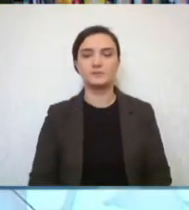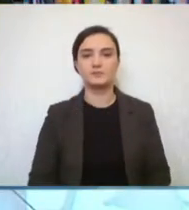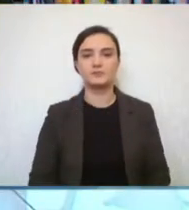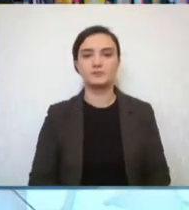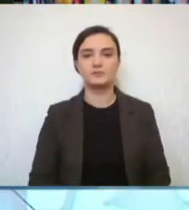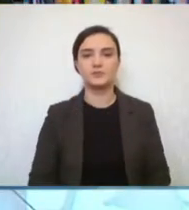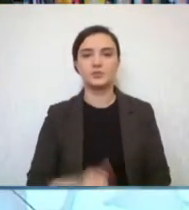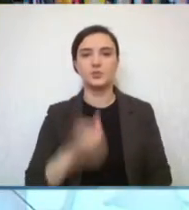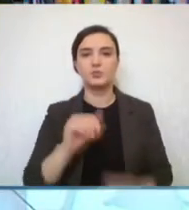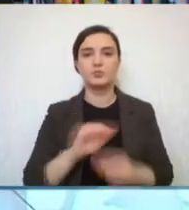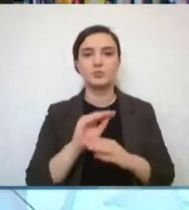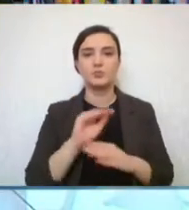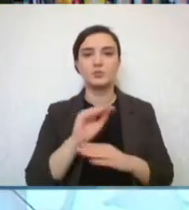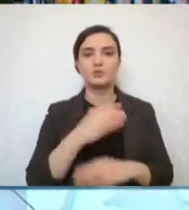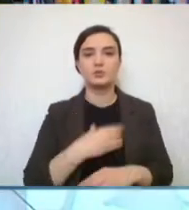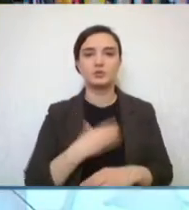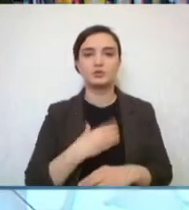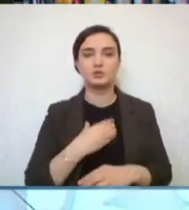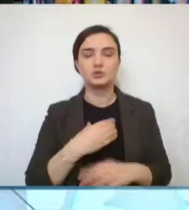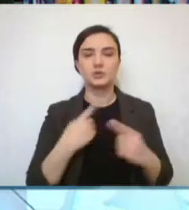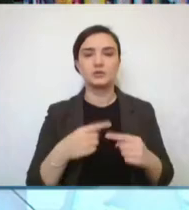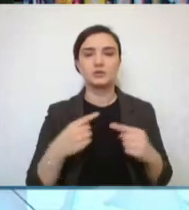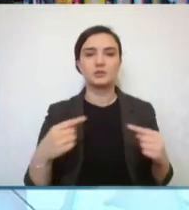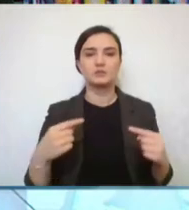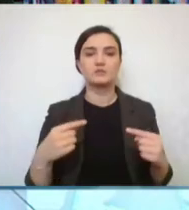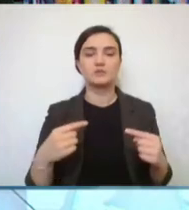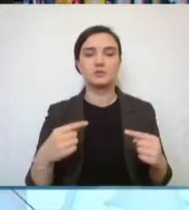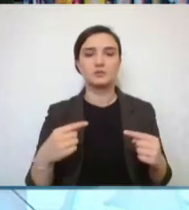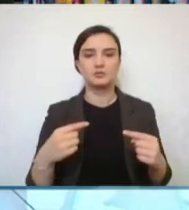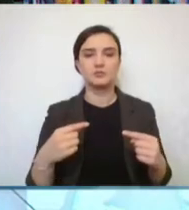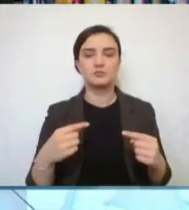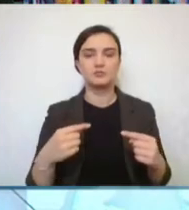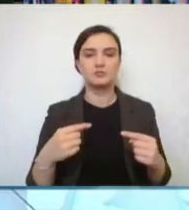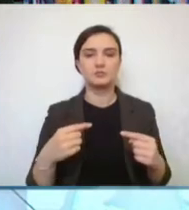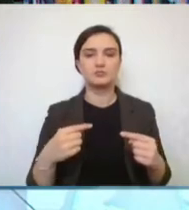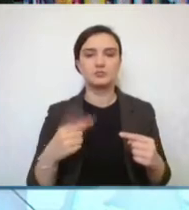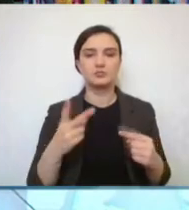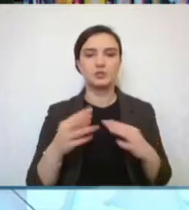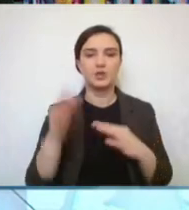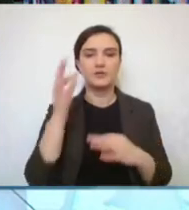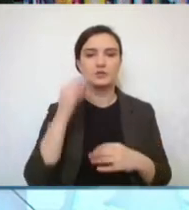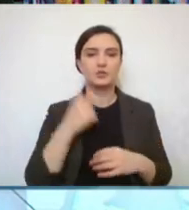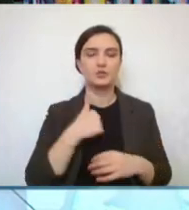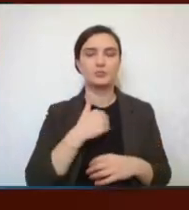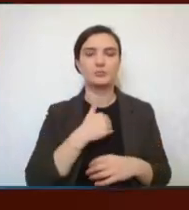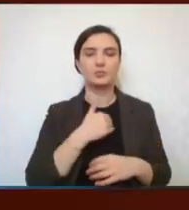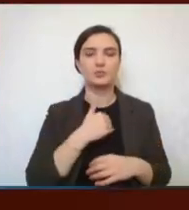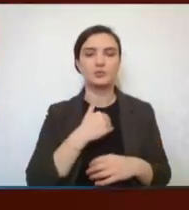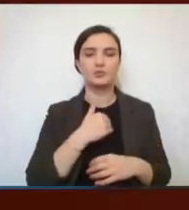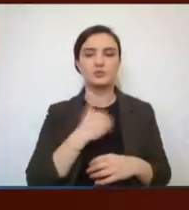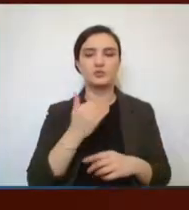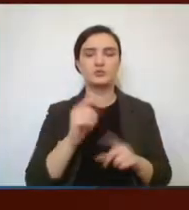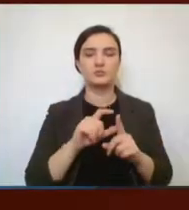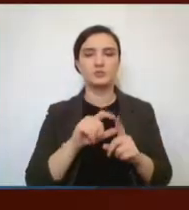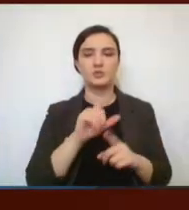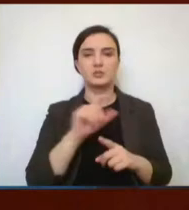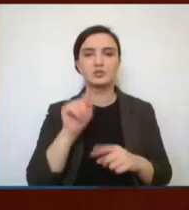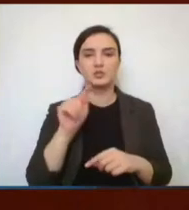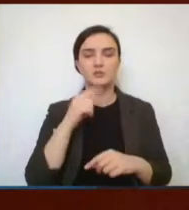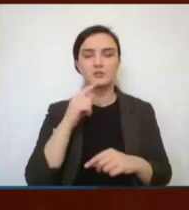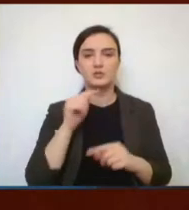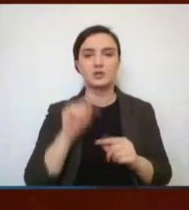შიშმა, და ამ შიშს სხვადასხვა წახნაგი აქვს, სხვათა შორის მე მინდა გავიხსენო შენივე ფრაზა შენ თქვი რომ აქ შემოდის კიდევ